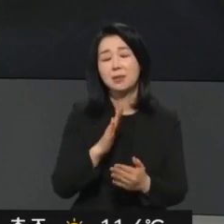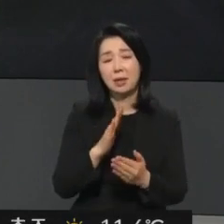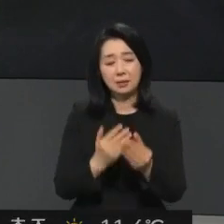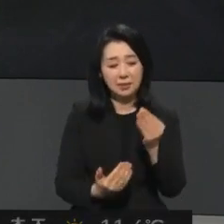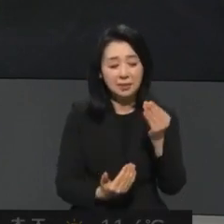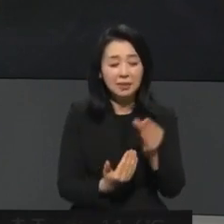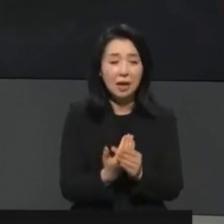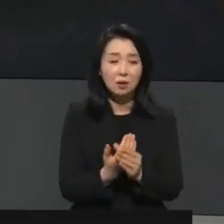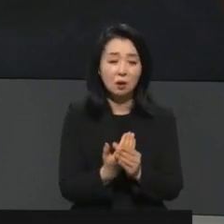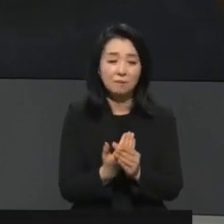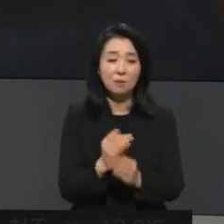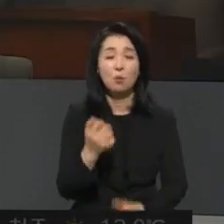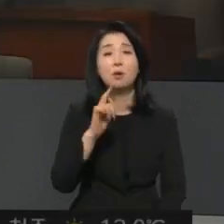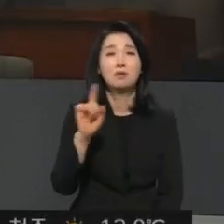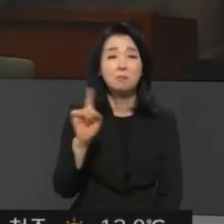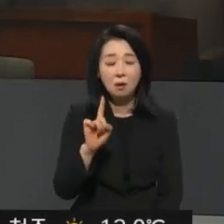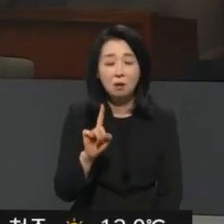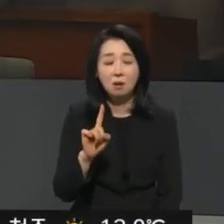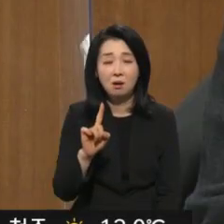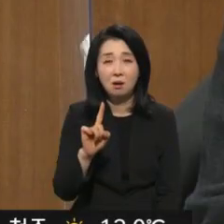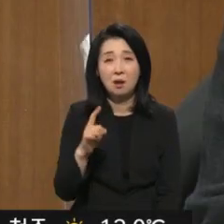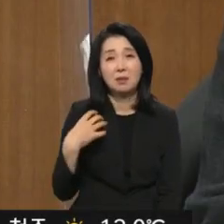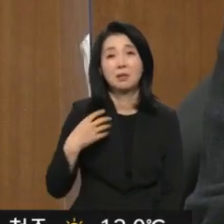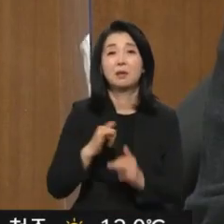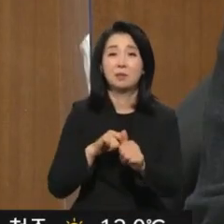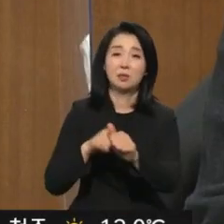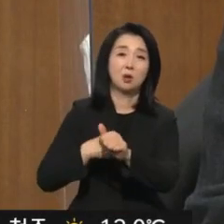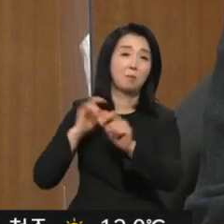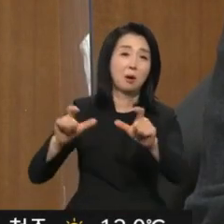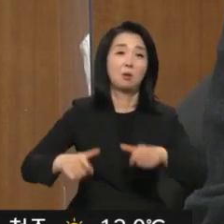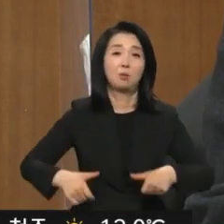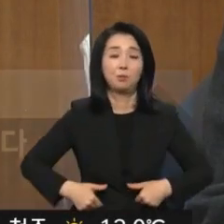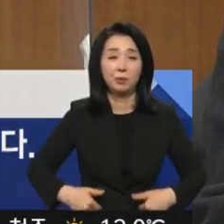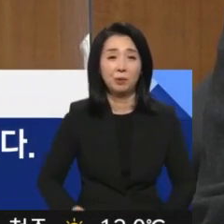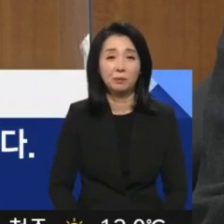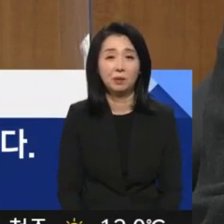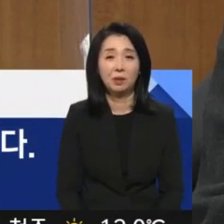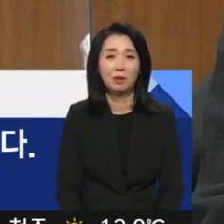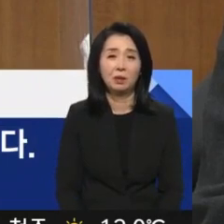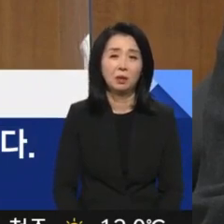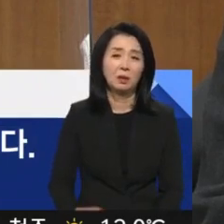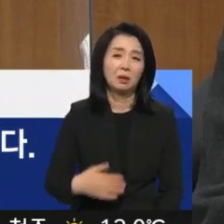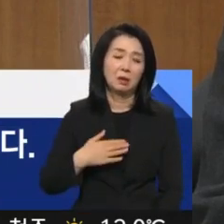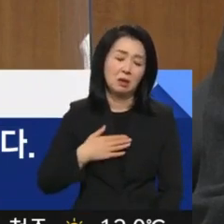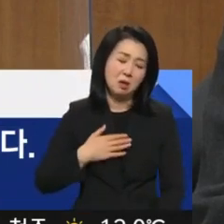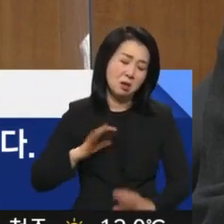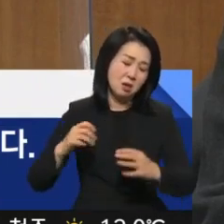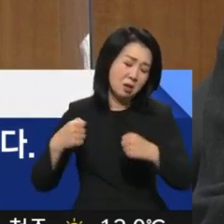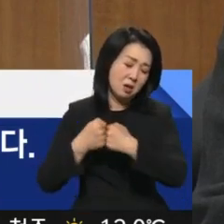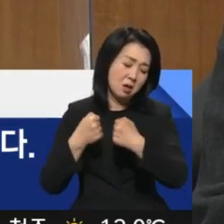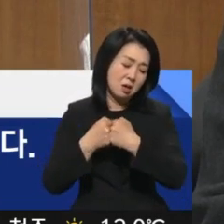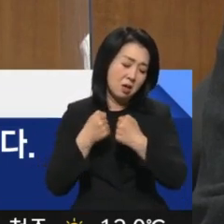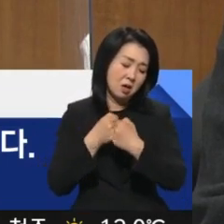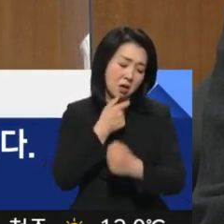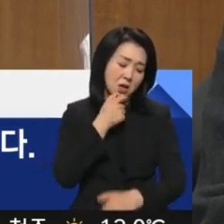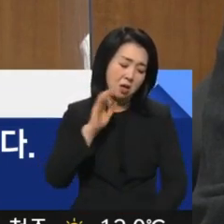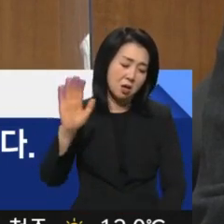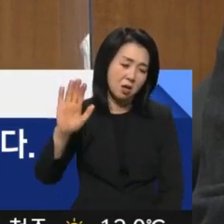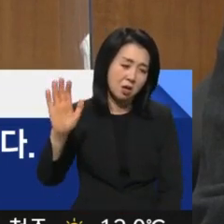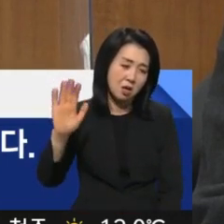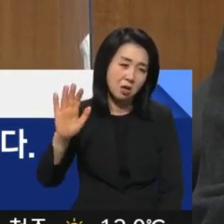주명과 책임자 처벌입니다 나라와 싸우고 싶지 않습니다 힘들겠지만